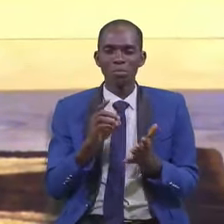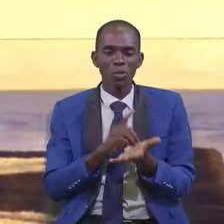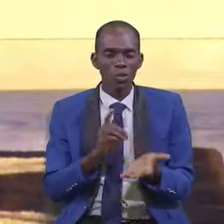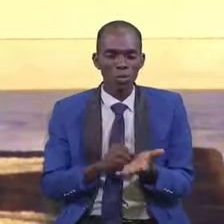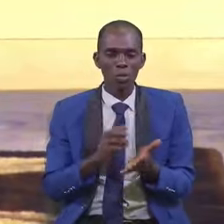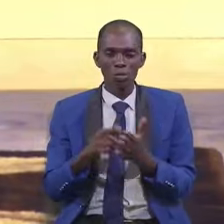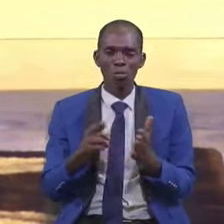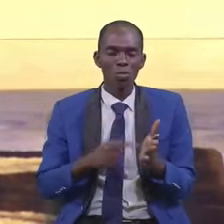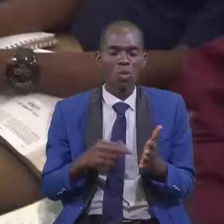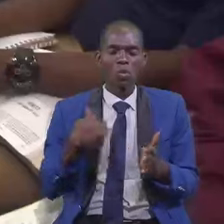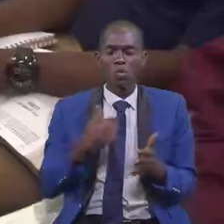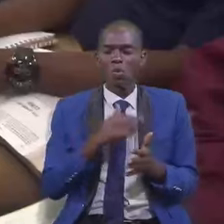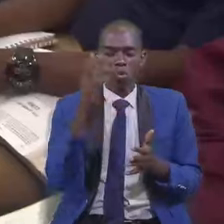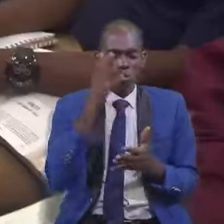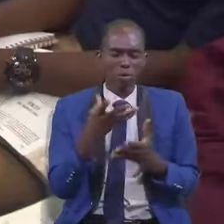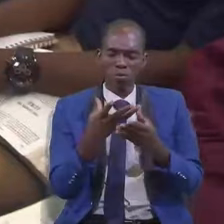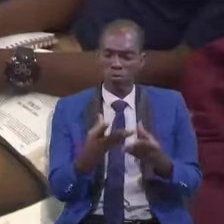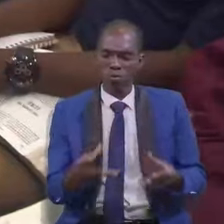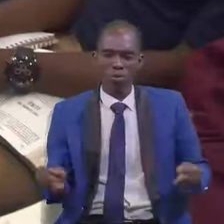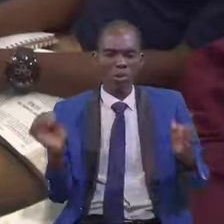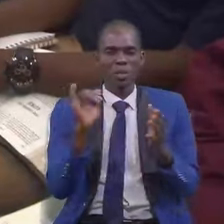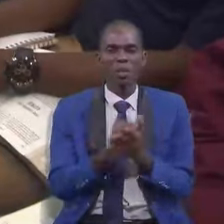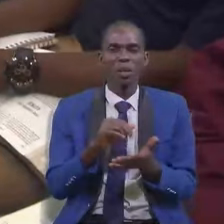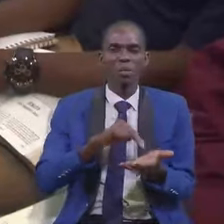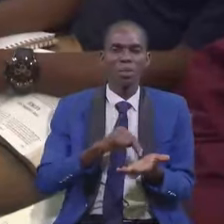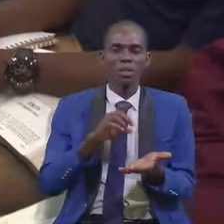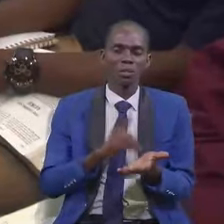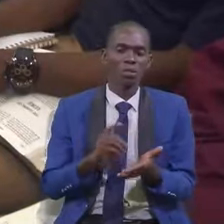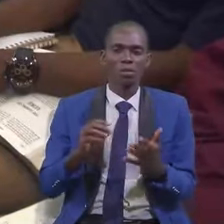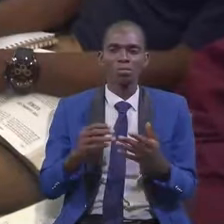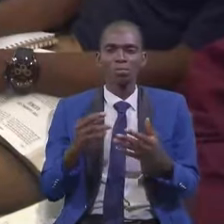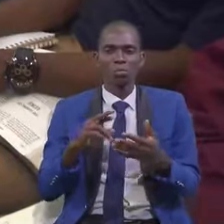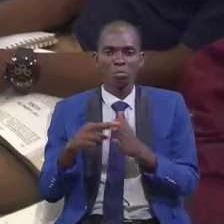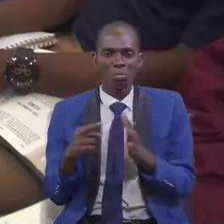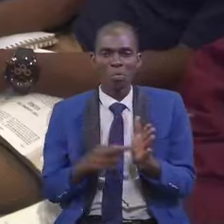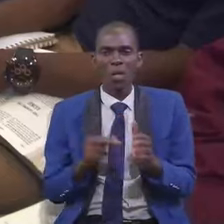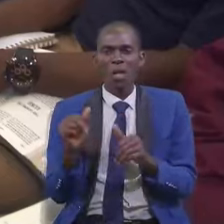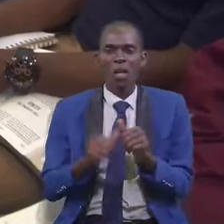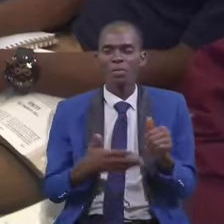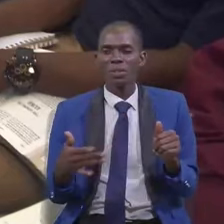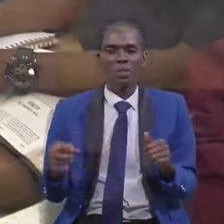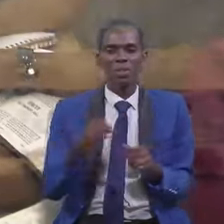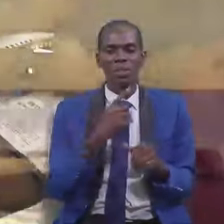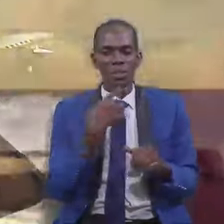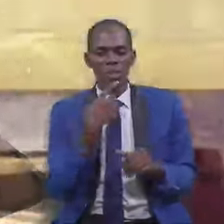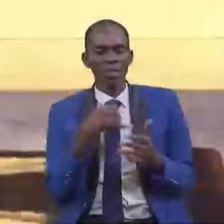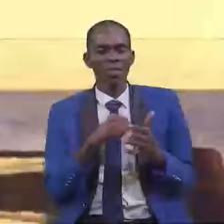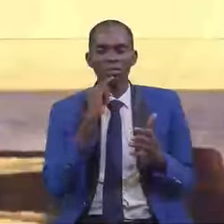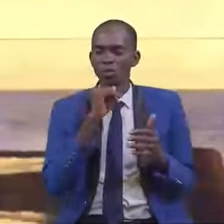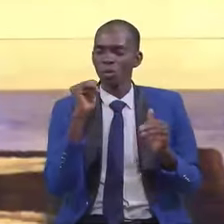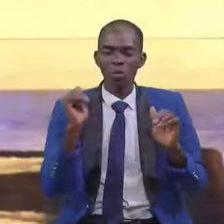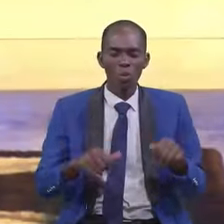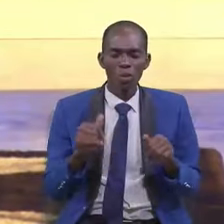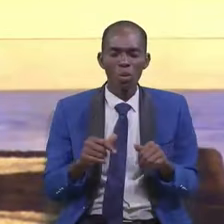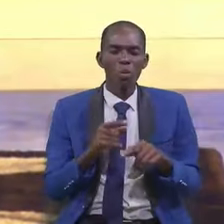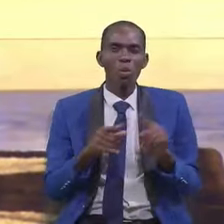neutraliser le bulletin médical. Tout ce qu'ils ont dit que c'est impossible dans votre vie, le Dieu de toute possibilité est là ce